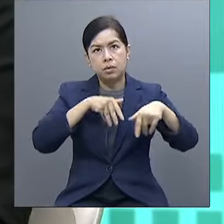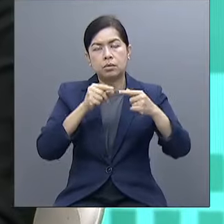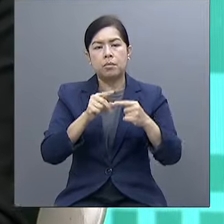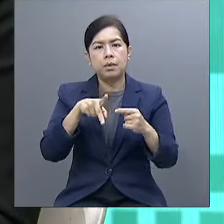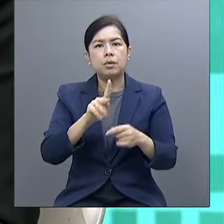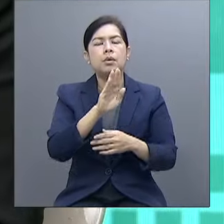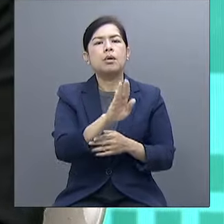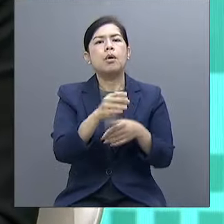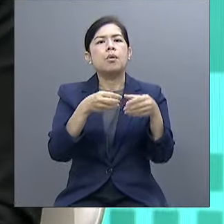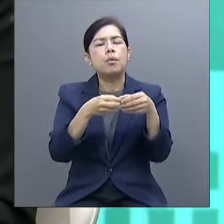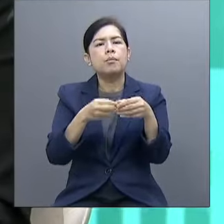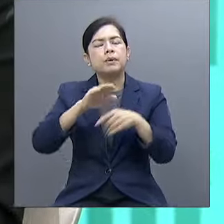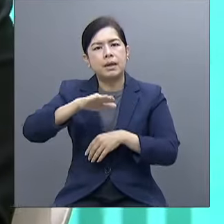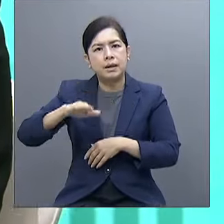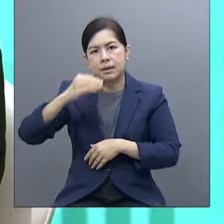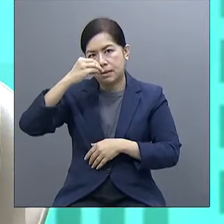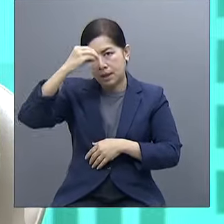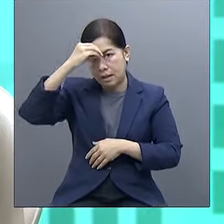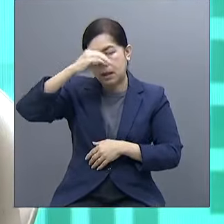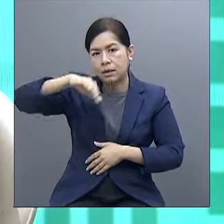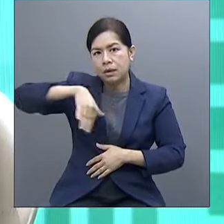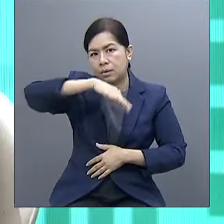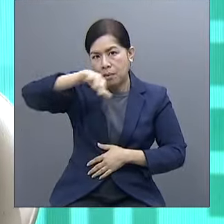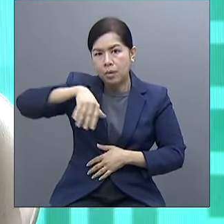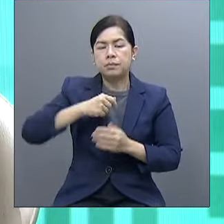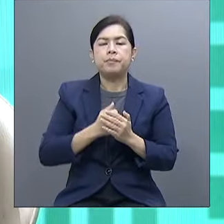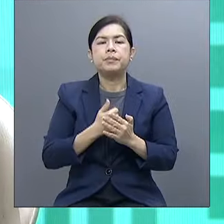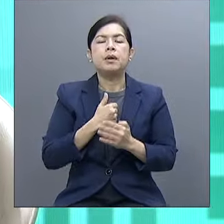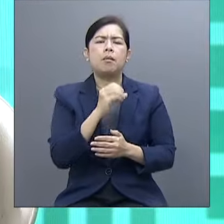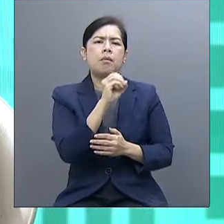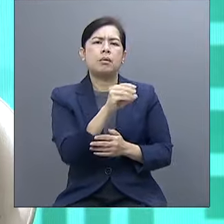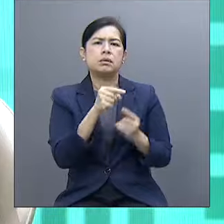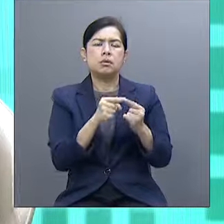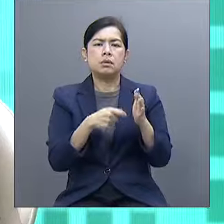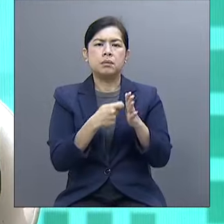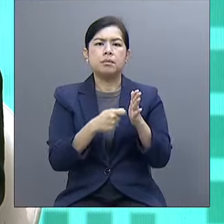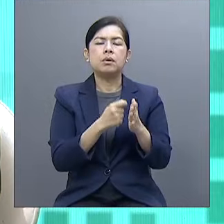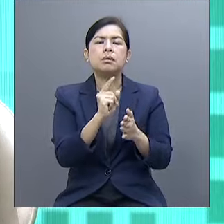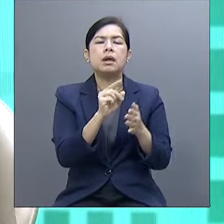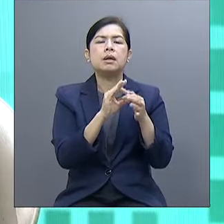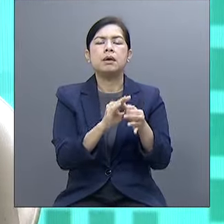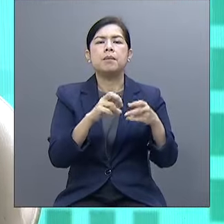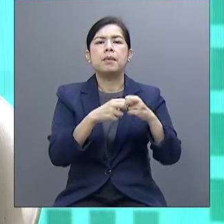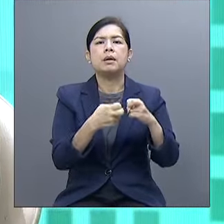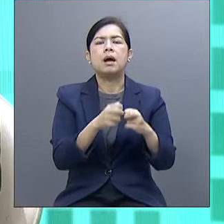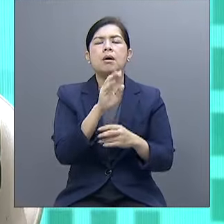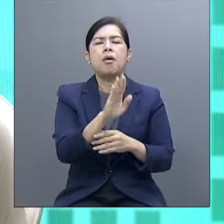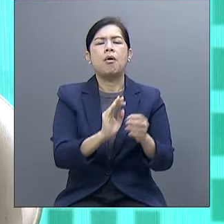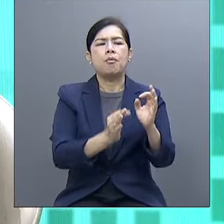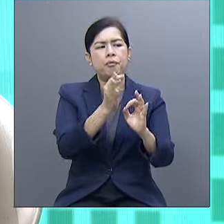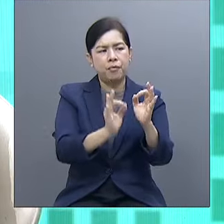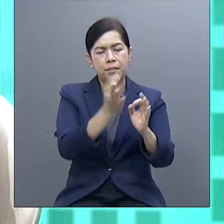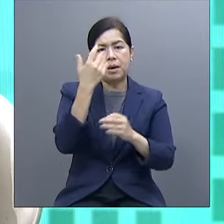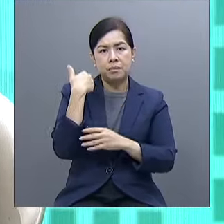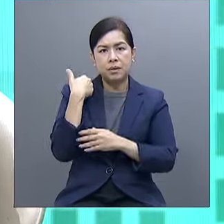เราให้มันได ้ ปัญหาต่างๆทุกอย่างเห็นไหมในโรงเรียนบางทีเนี่ยนะเรื่องไฟไหม้เรื่องอะไรต่างๆทุกสิ่งทุกอย่างถามว่ากระ